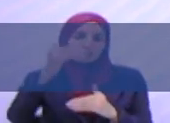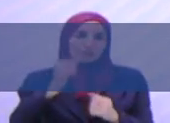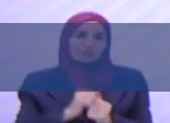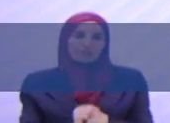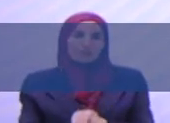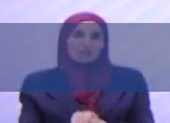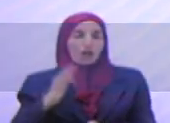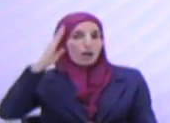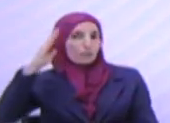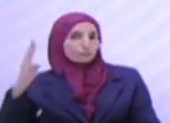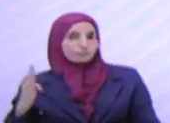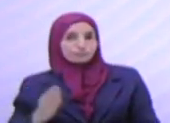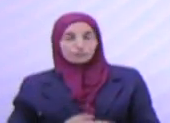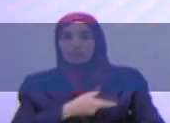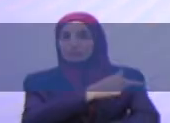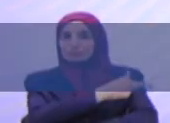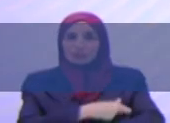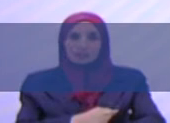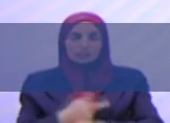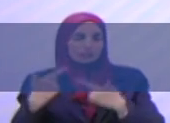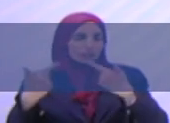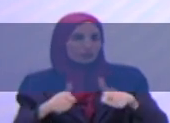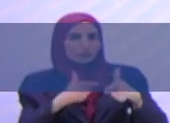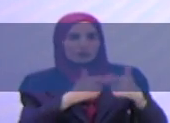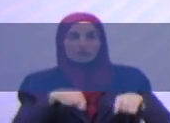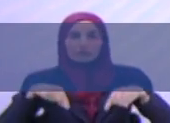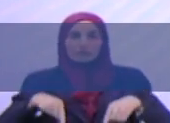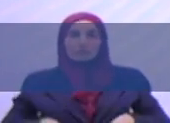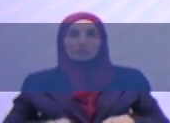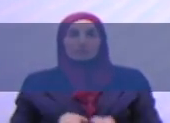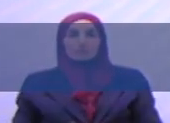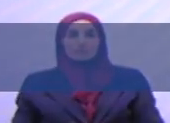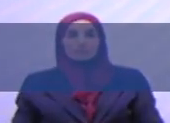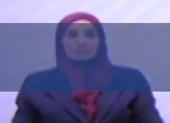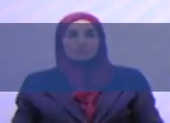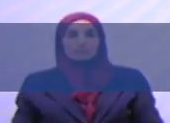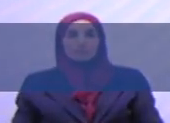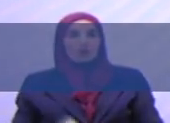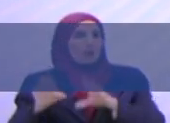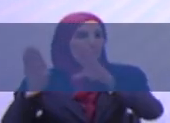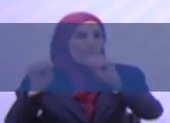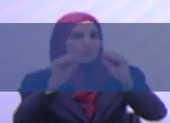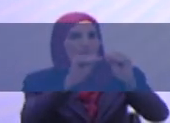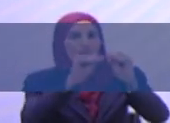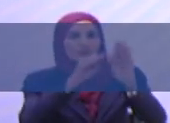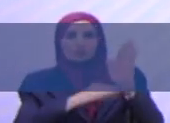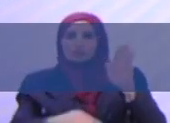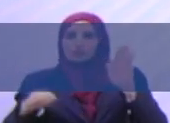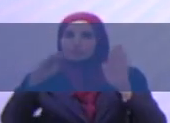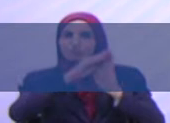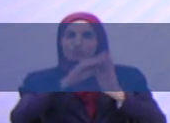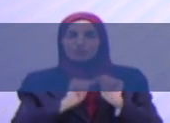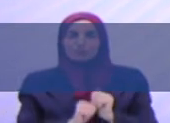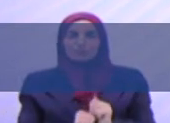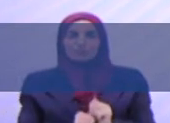فتحية إلى جميع الإطارات في كل القطاعات الوزارية، كل من موقعه ورتبته، وكل